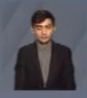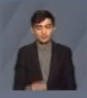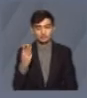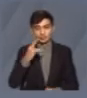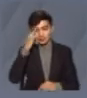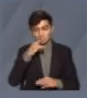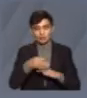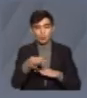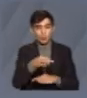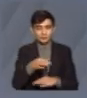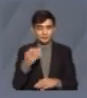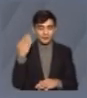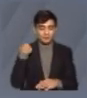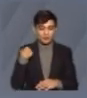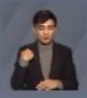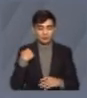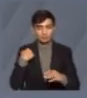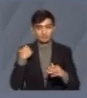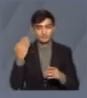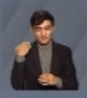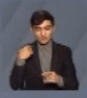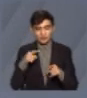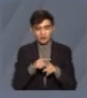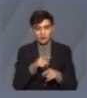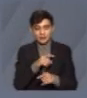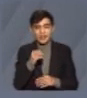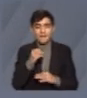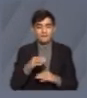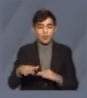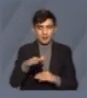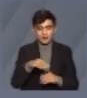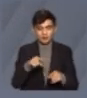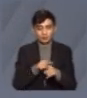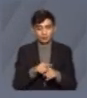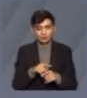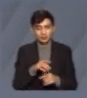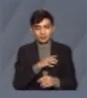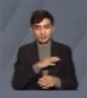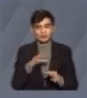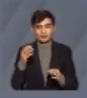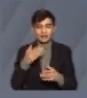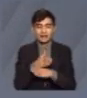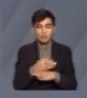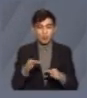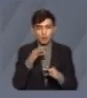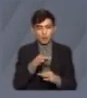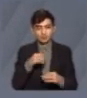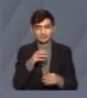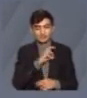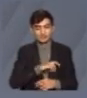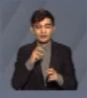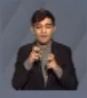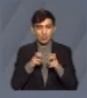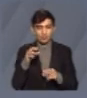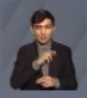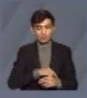Шығыс Қазақстан облысында кезінде Еуропа елдерін балық өнімдерімен қамтамасыз етіп тұрған балық зауытының жұмысы тоқтап